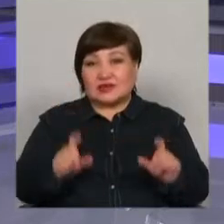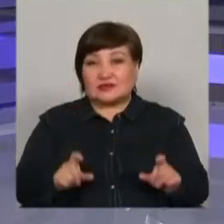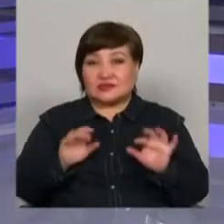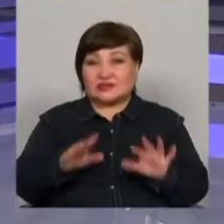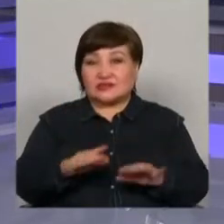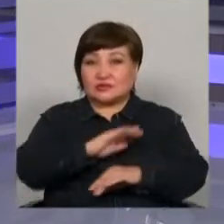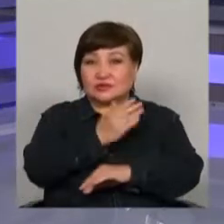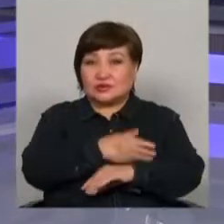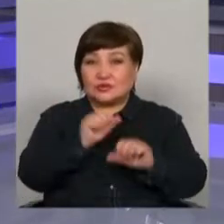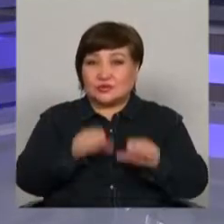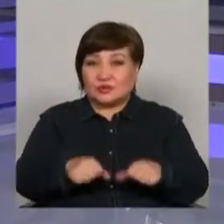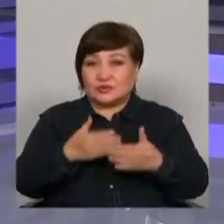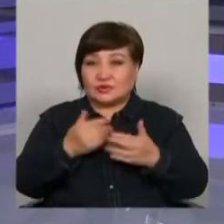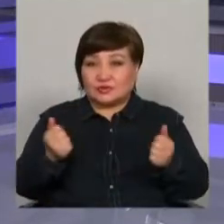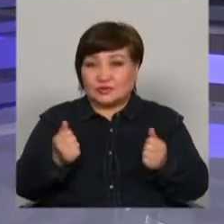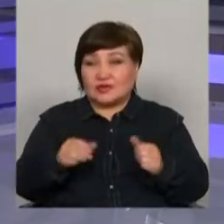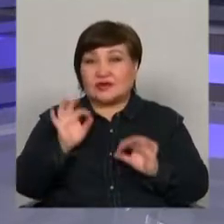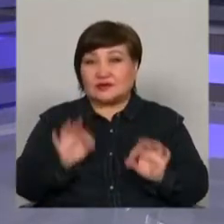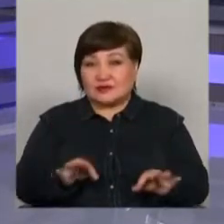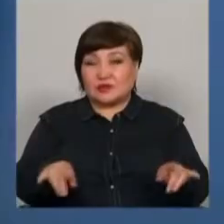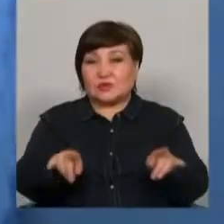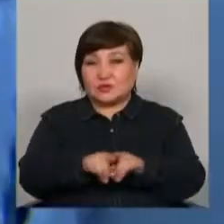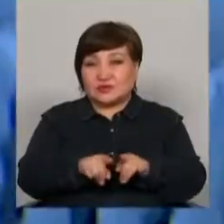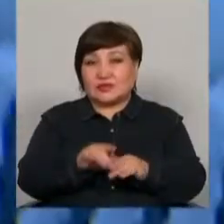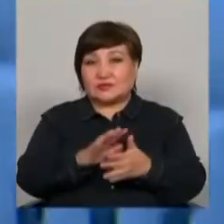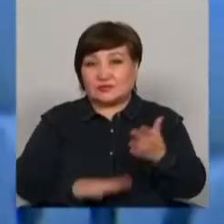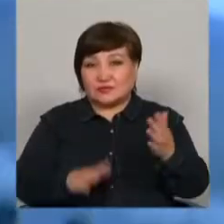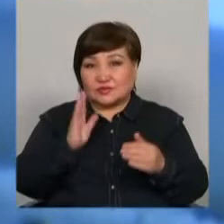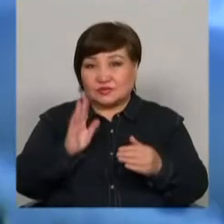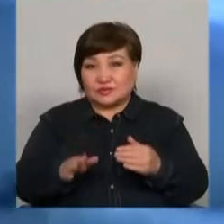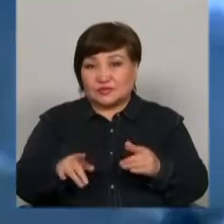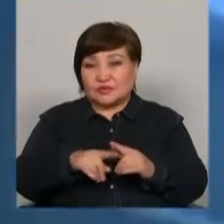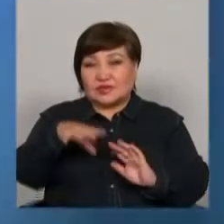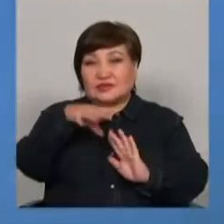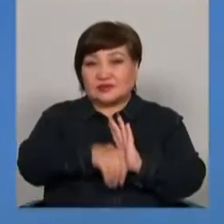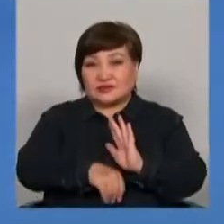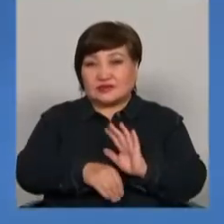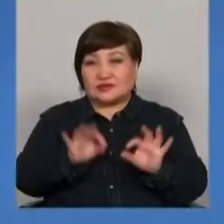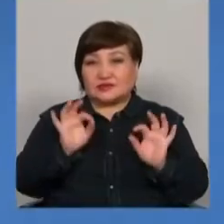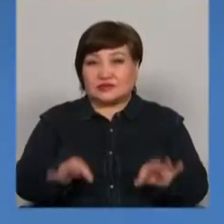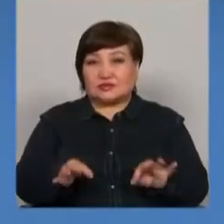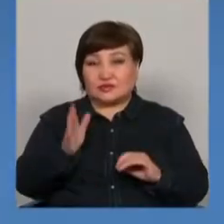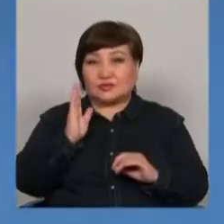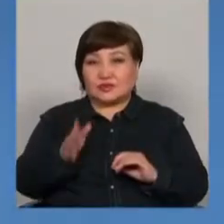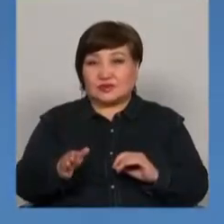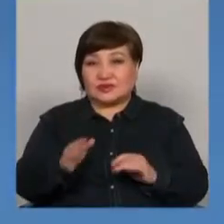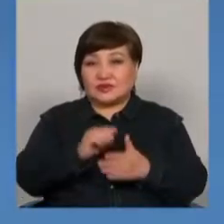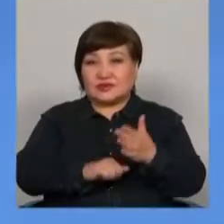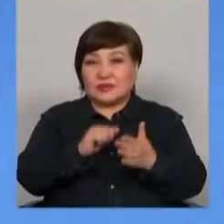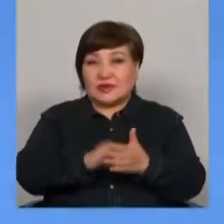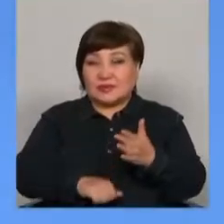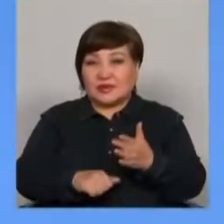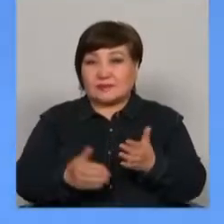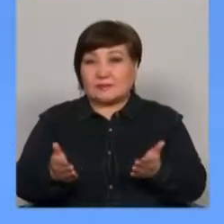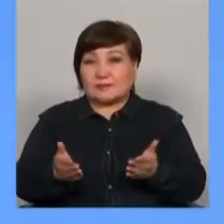де осы деммен кете беретін болса, тез-тез өршіп, онда енгізген жөн болады ғой. Себебі аузы күйген